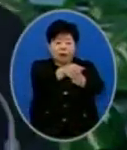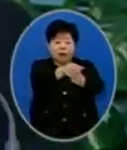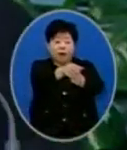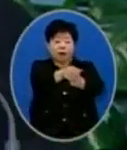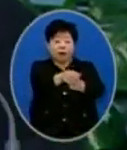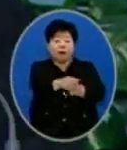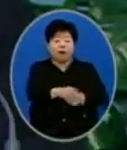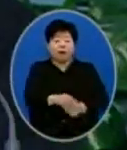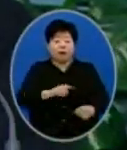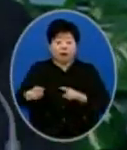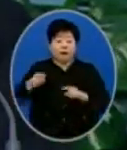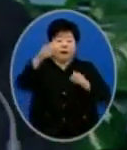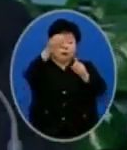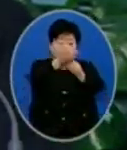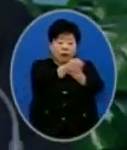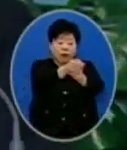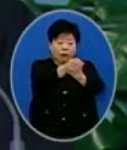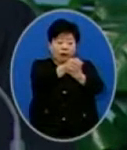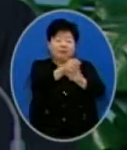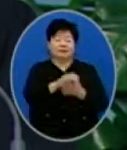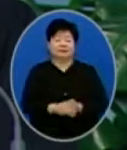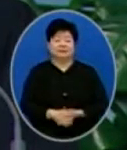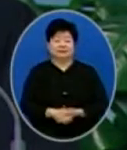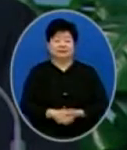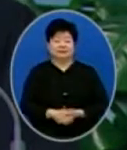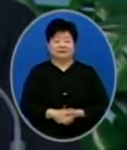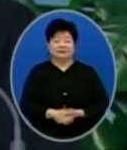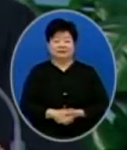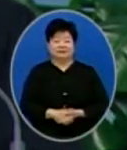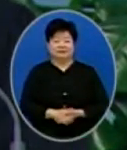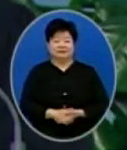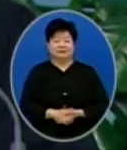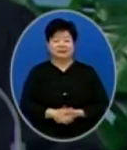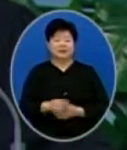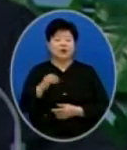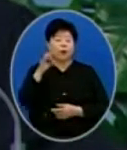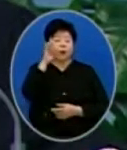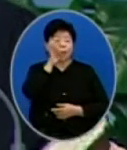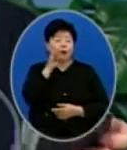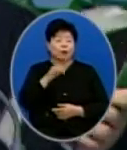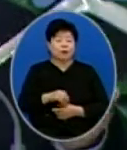네가 교도소득 관리해라 우리 말에